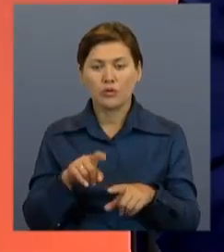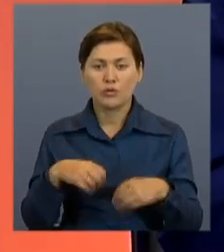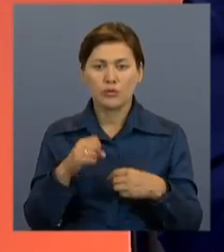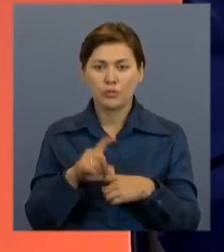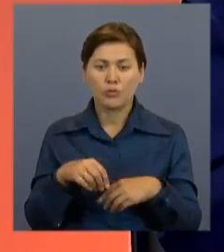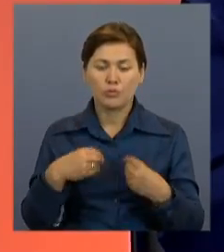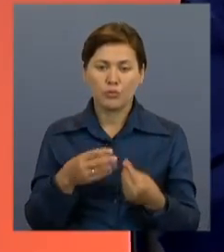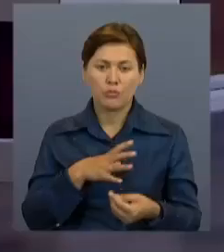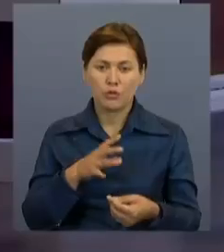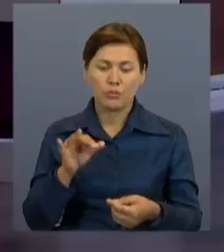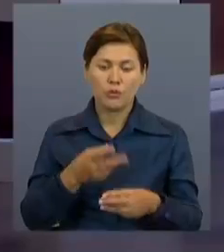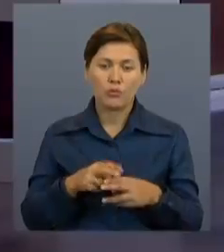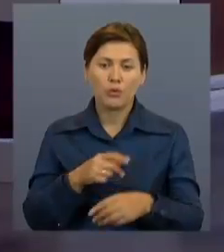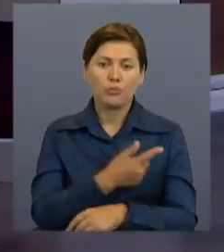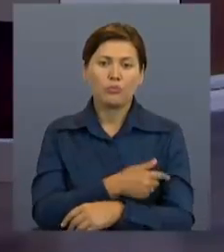берілетін болады.